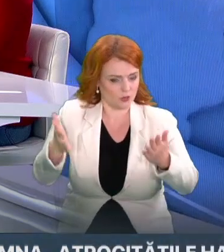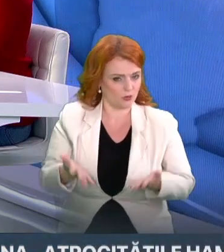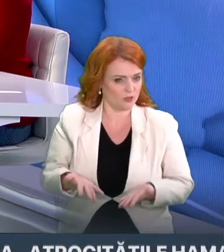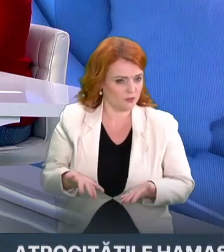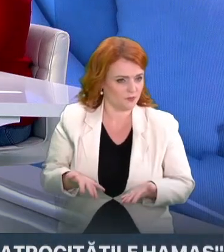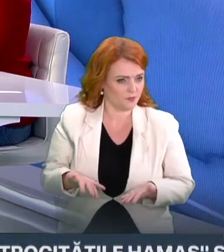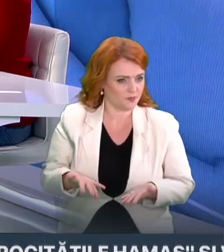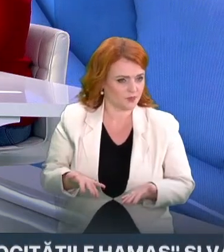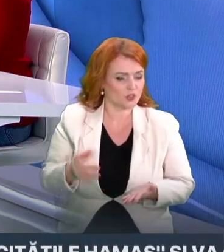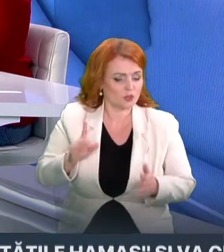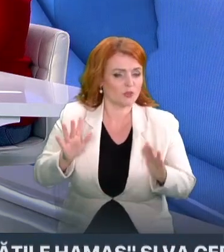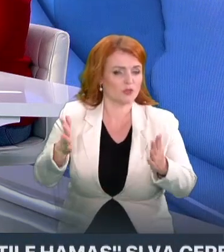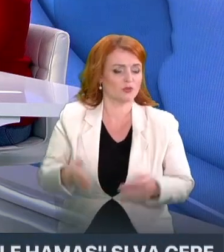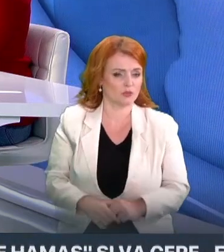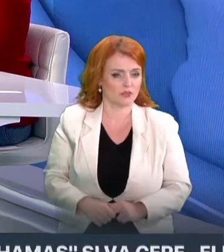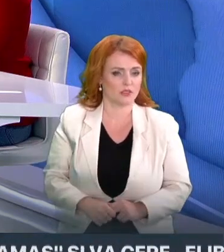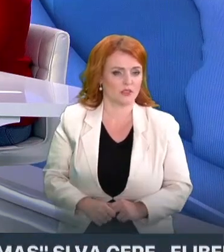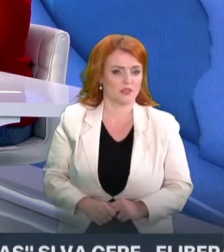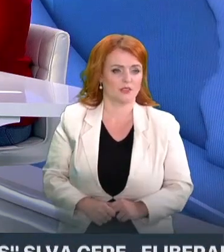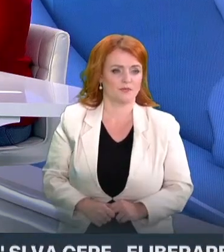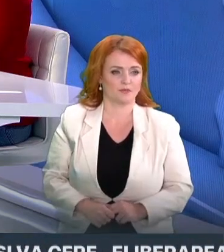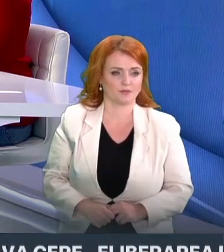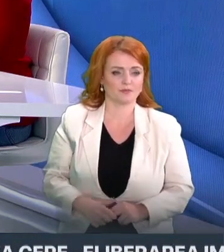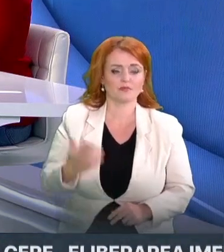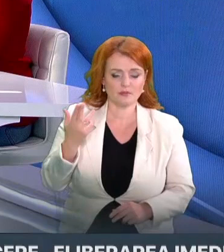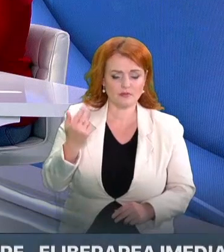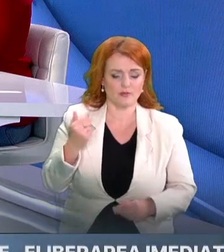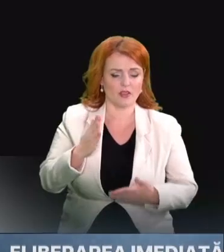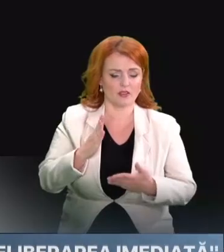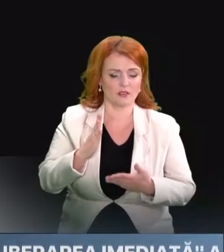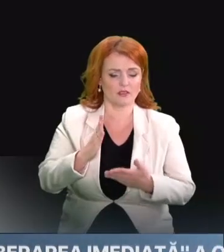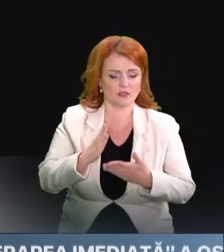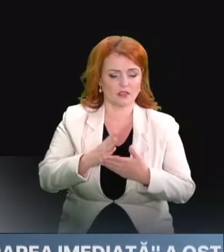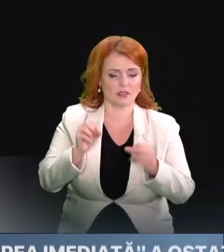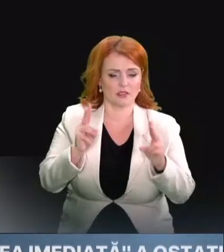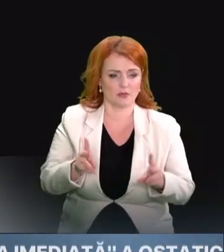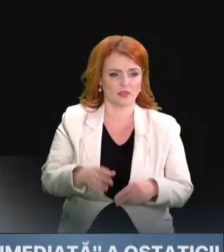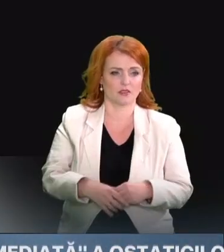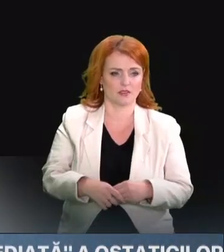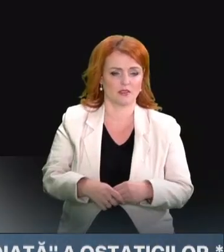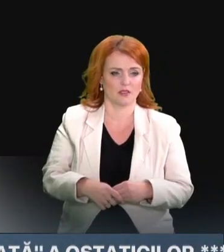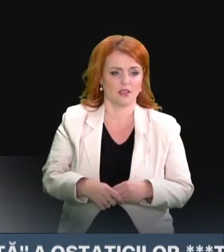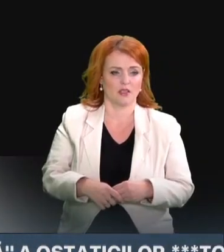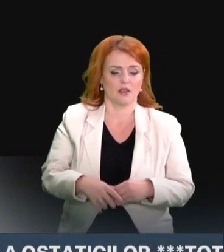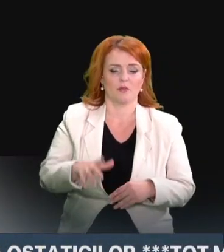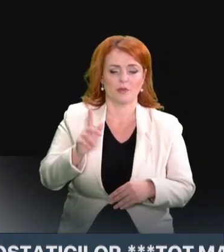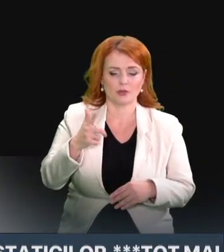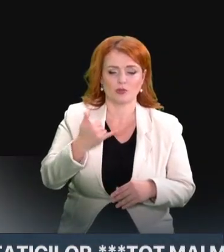circumstanțele în care ne aflăm? Sunt în pericol. Vă zic eu, cât va persista mitul că copiii